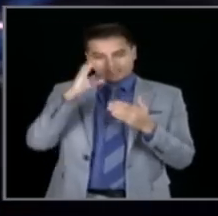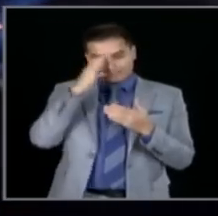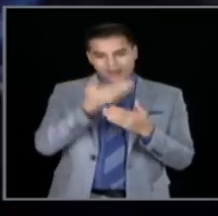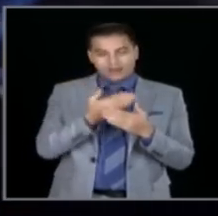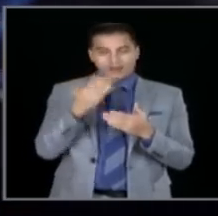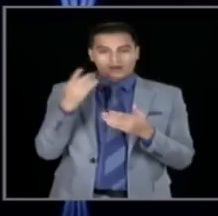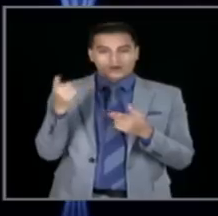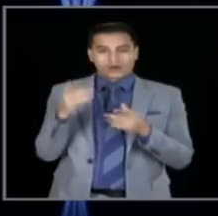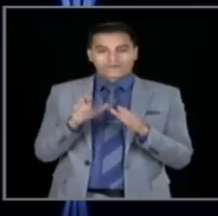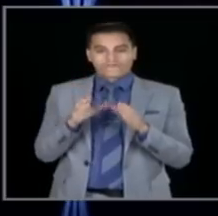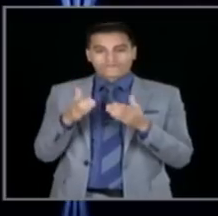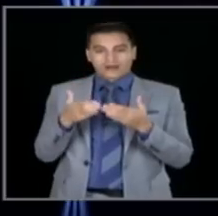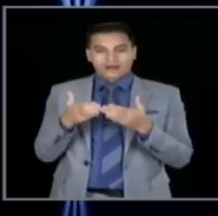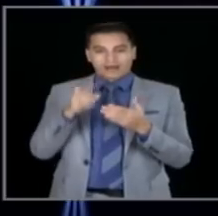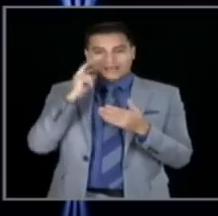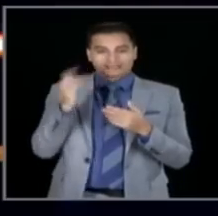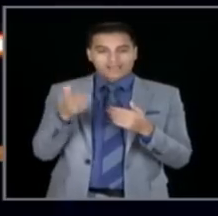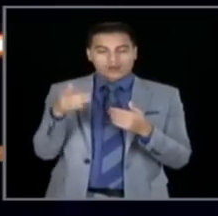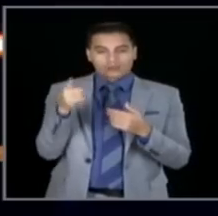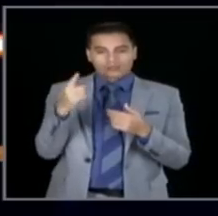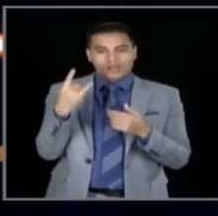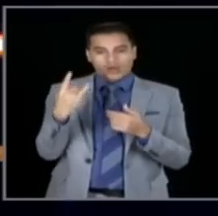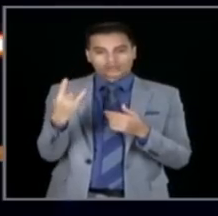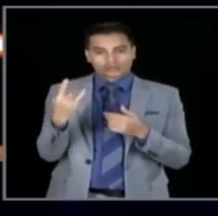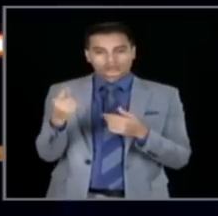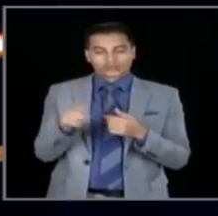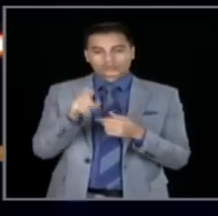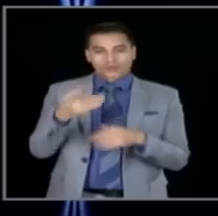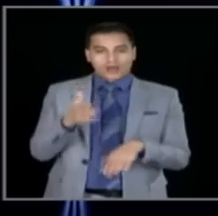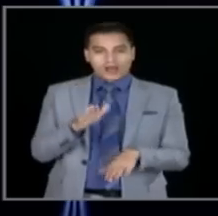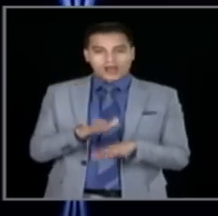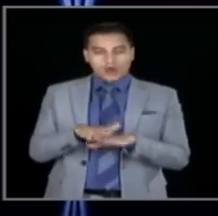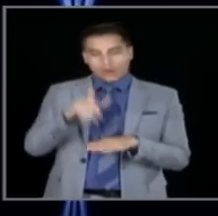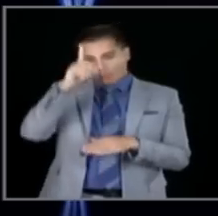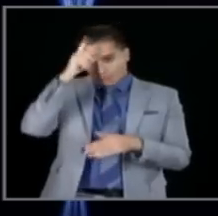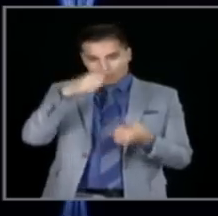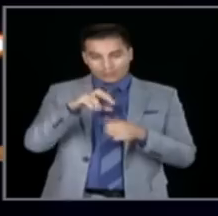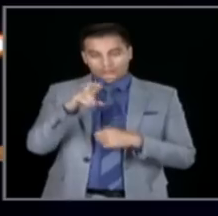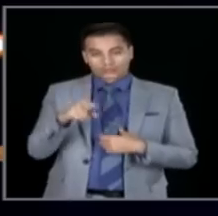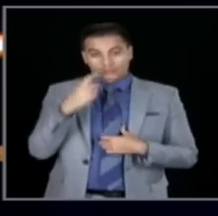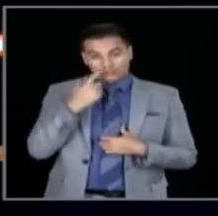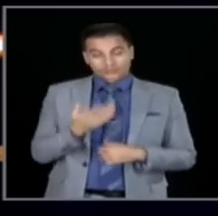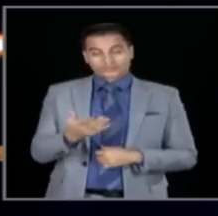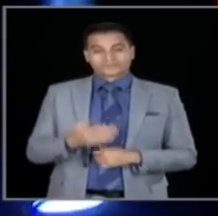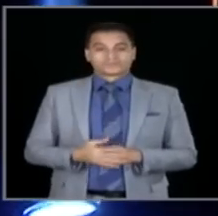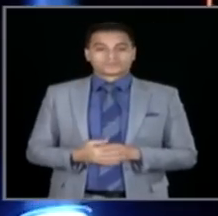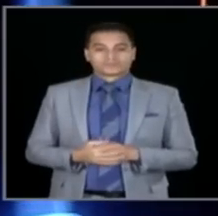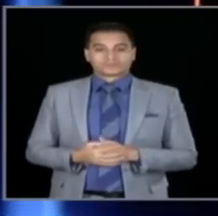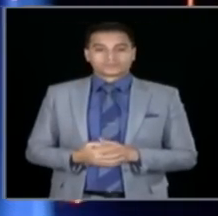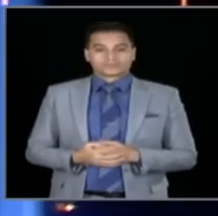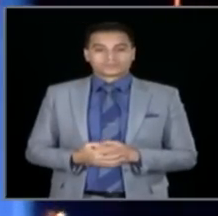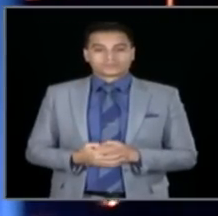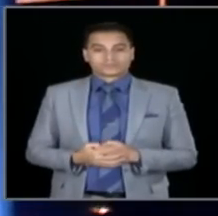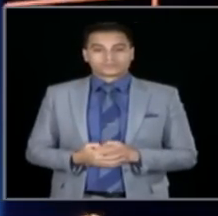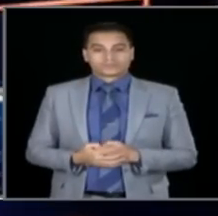الزمالك، الحوت الأزرق 10، والحوت الأزرق عندكم سؤال في العلوم. علوم والسؤال هو،